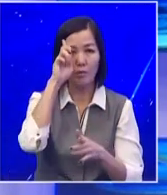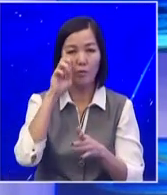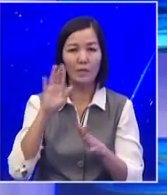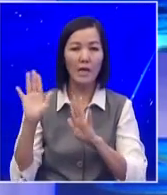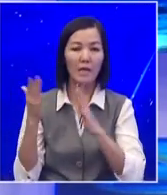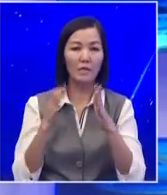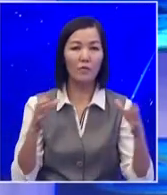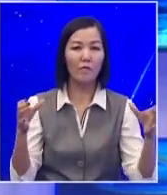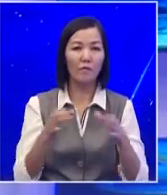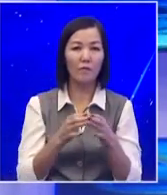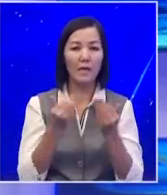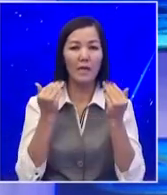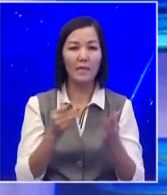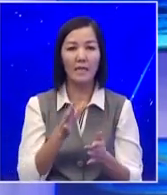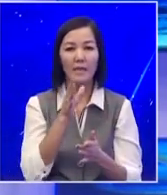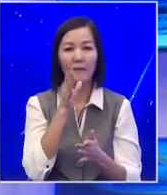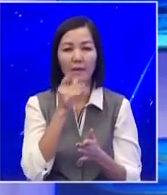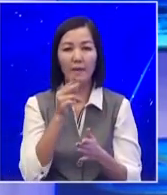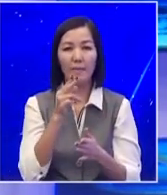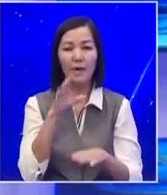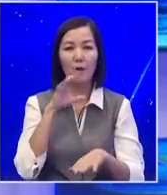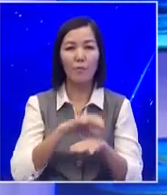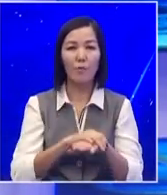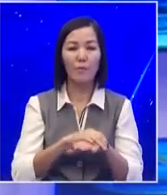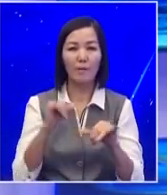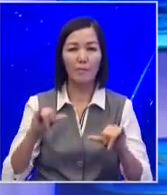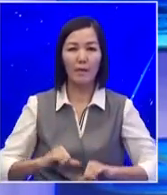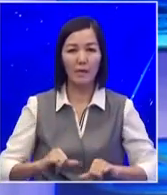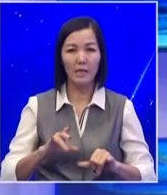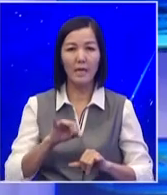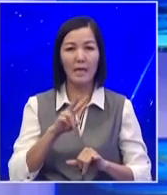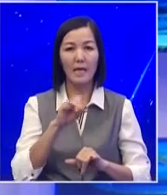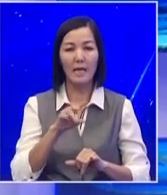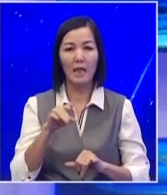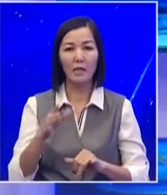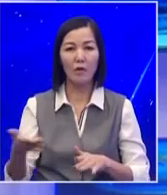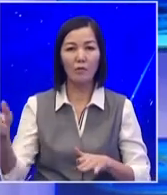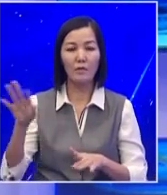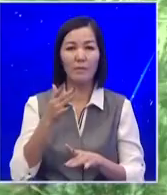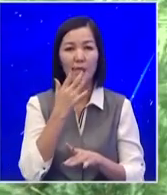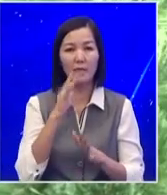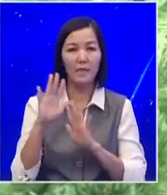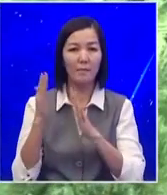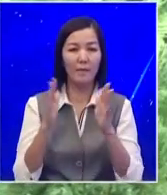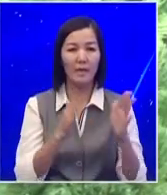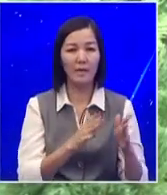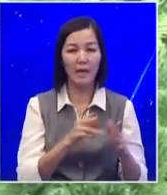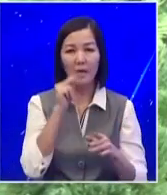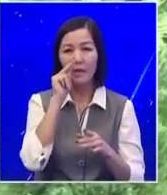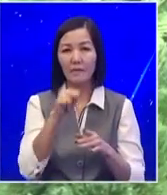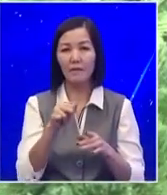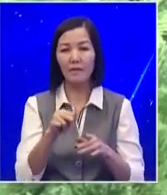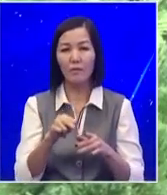Государственного лесного фонда. На данный момент с поличным пойман браконьер в Илиалатауском национальном парке. В отношении обвиняемого